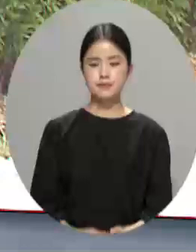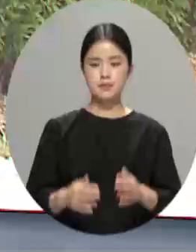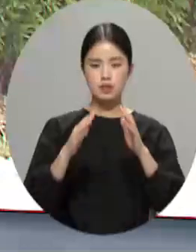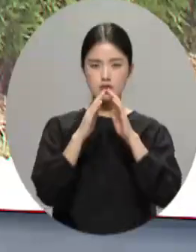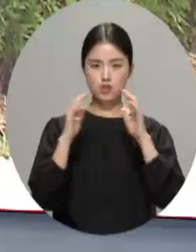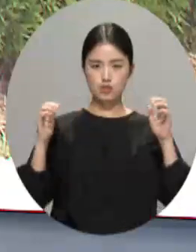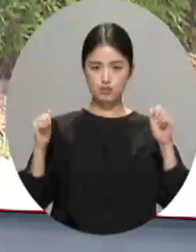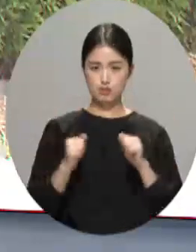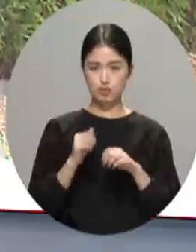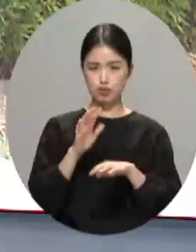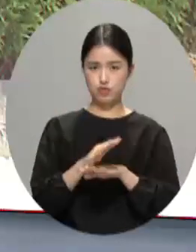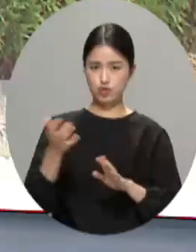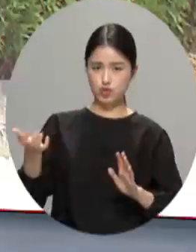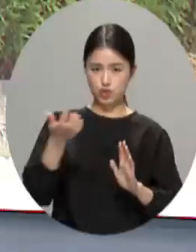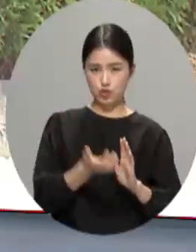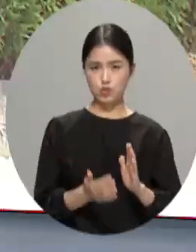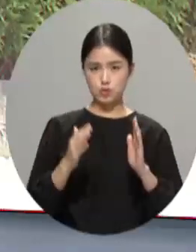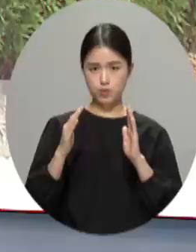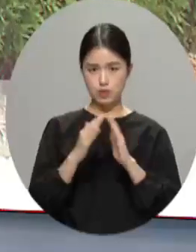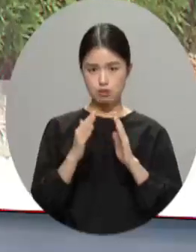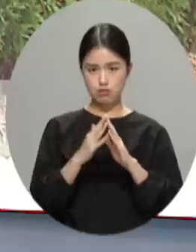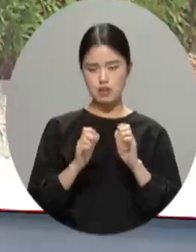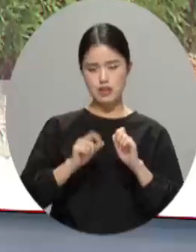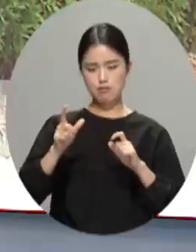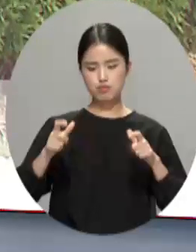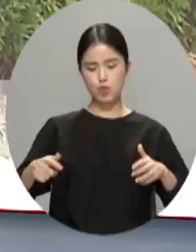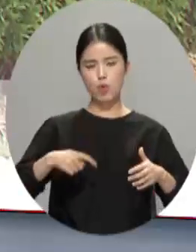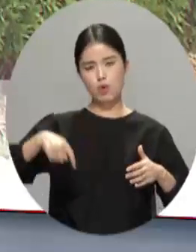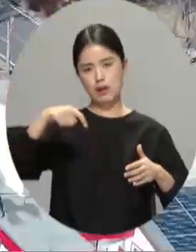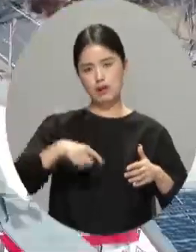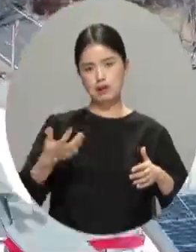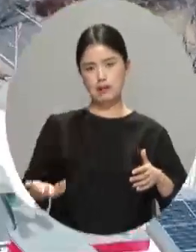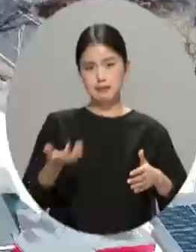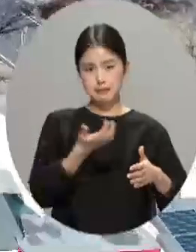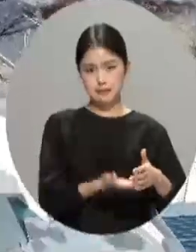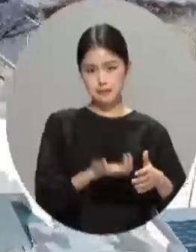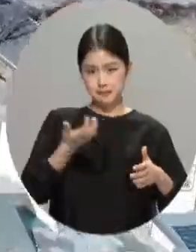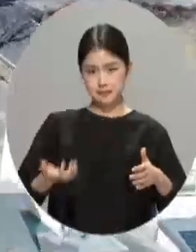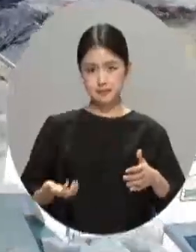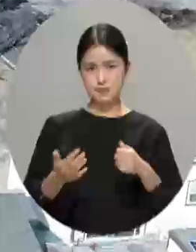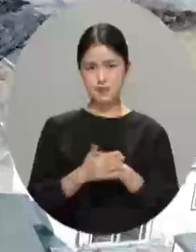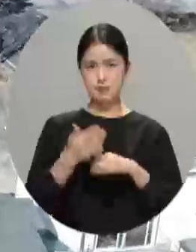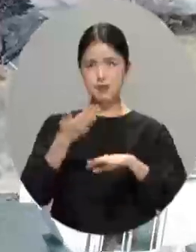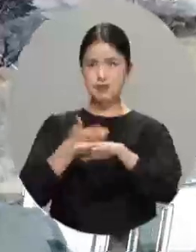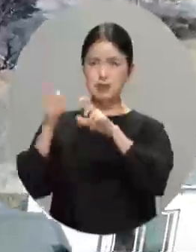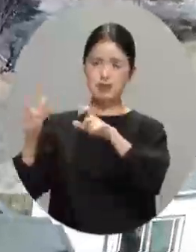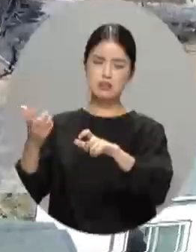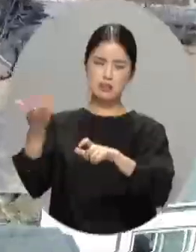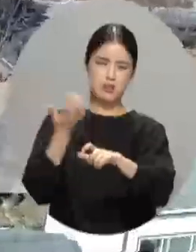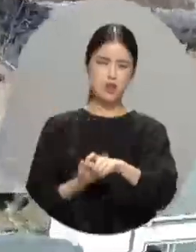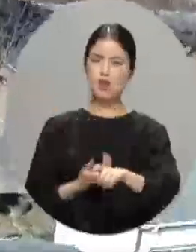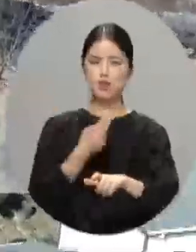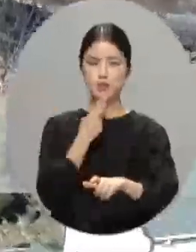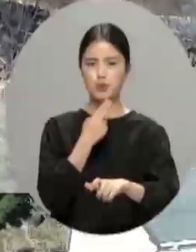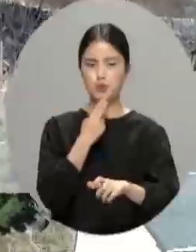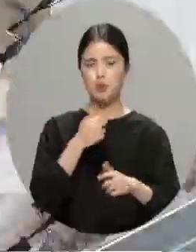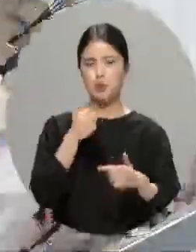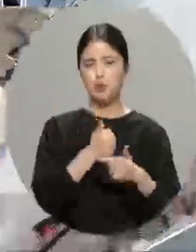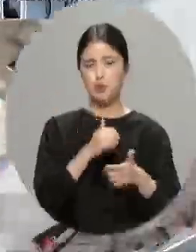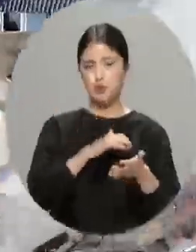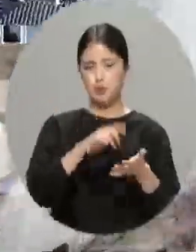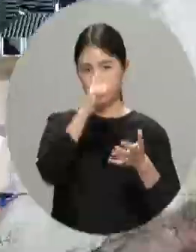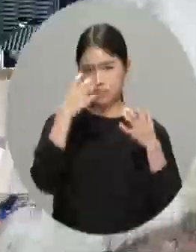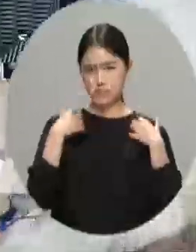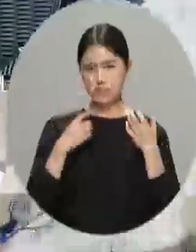전북의 귀촌 가구가 도내에서 이동한 사례가 많아 인구 유입 효과는 떨어지는 것으로 나타났습니다.